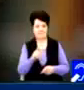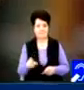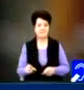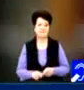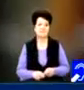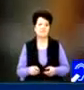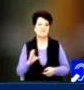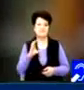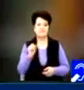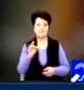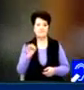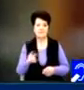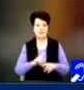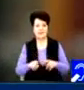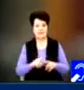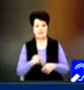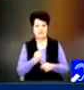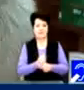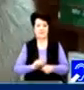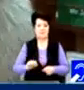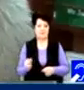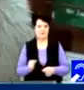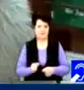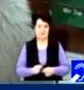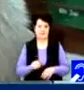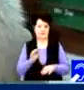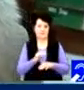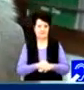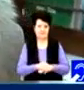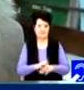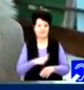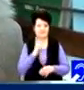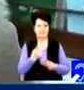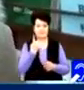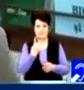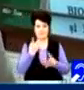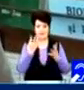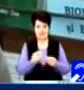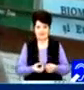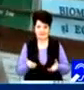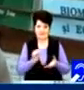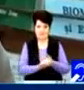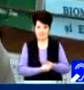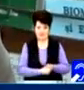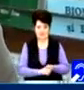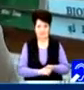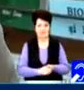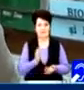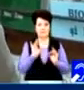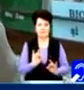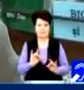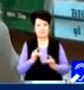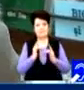fire deschisă Sara a reușit repede să și facă prieteni aici De fapt eu pe Sara am cunoscut o chiar din primele zile când am venit la universitate am stat în